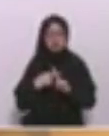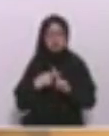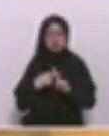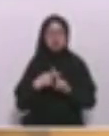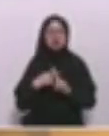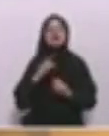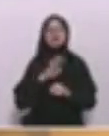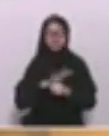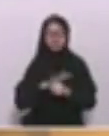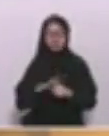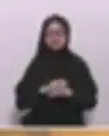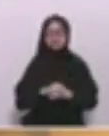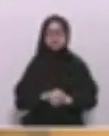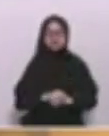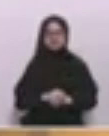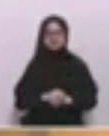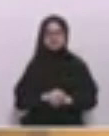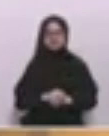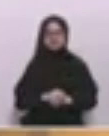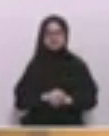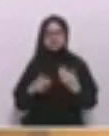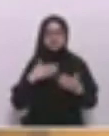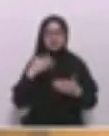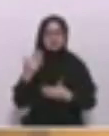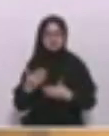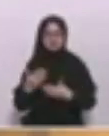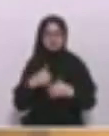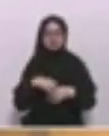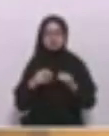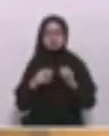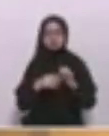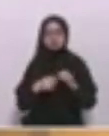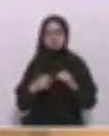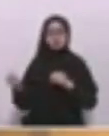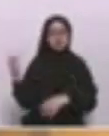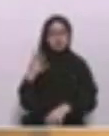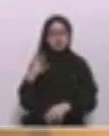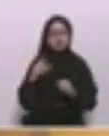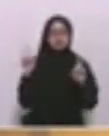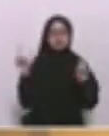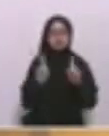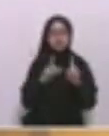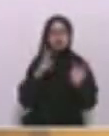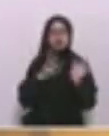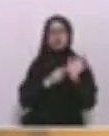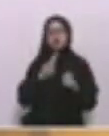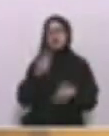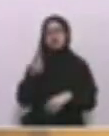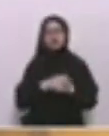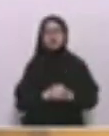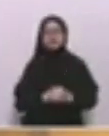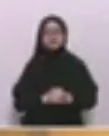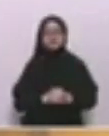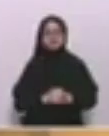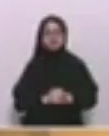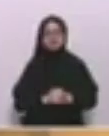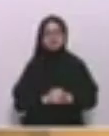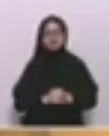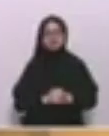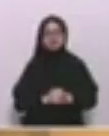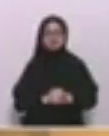cukup baik langsung saja kepada calon Bupati nomor urut 2 untuk menanggapi waktunya 60 detik dimulai saat anda berbicara